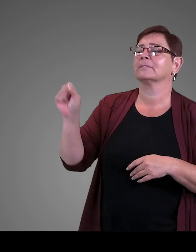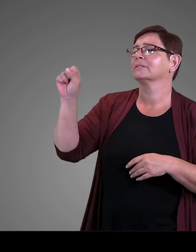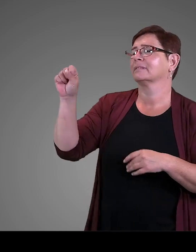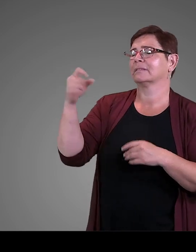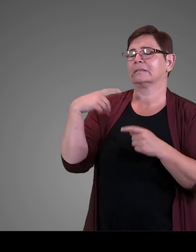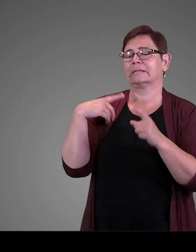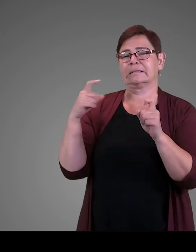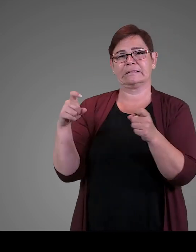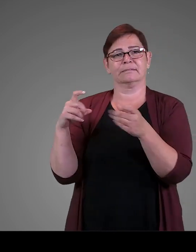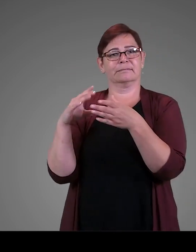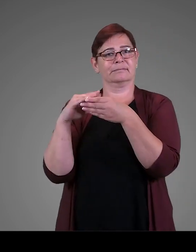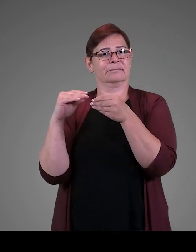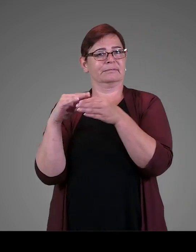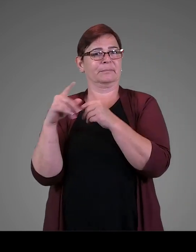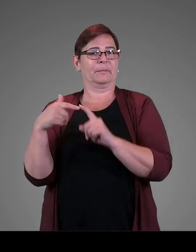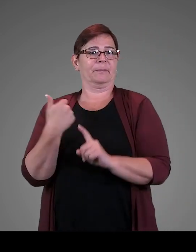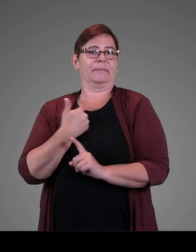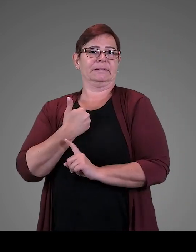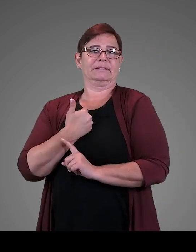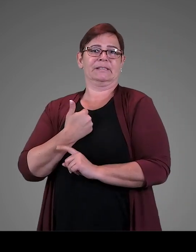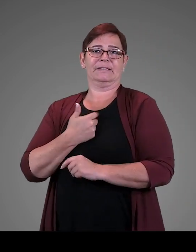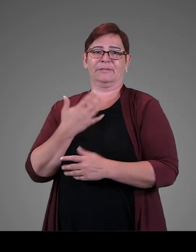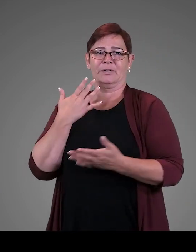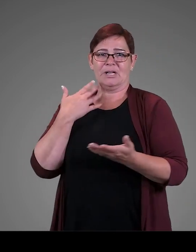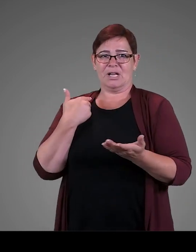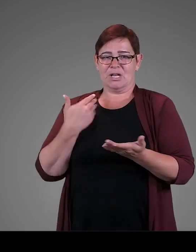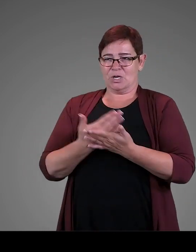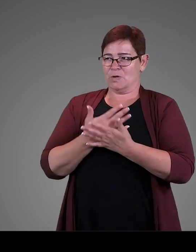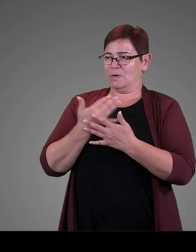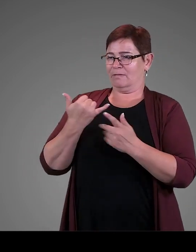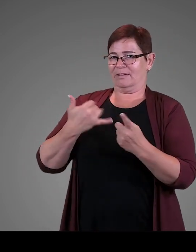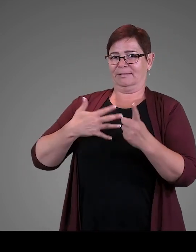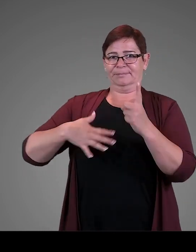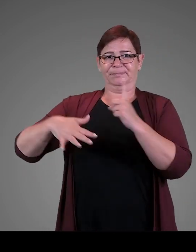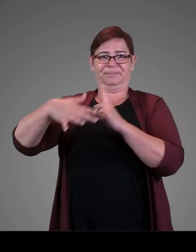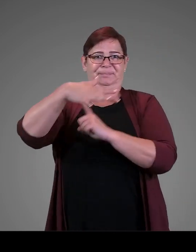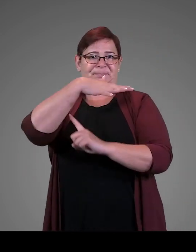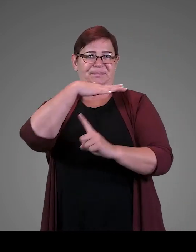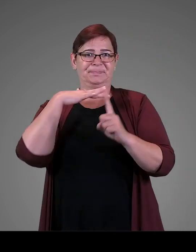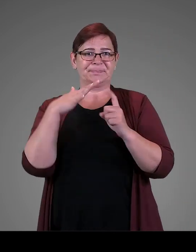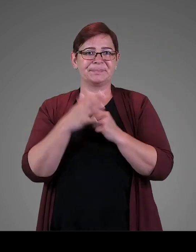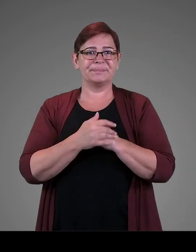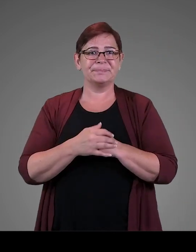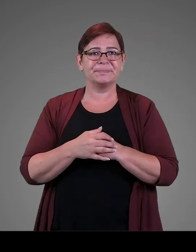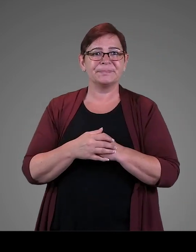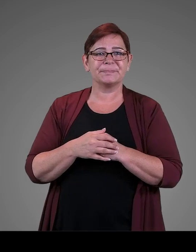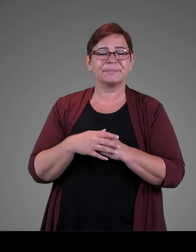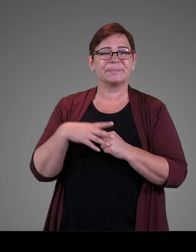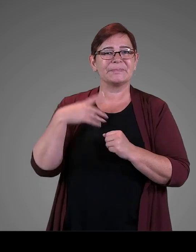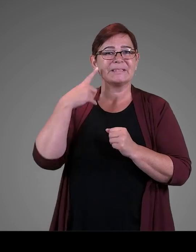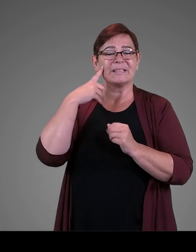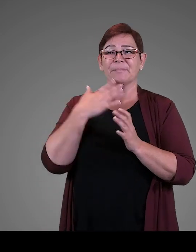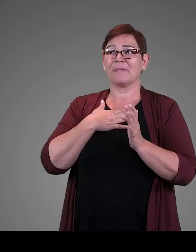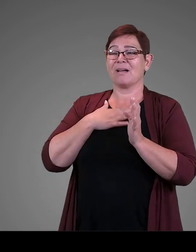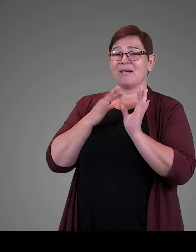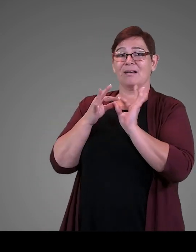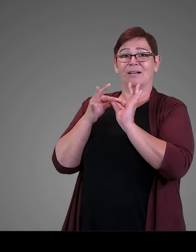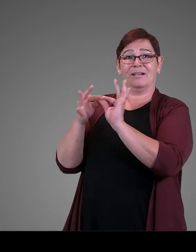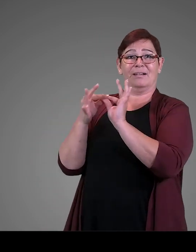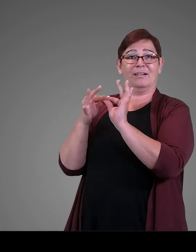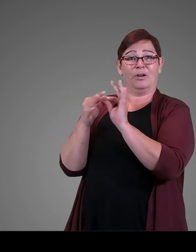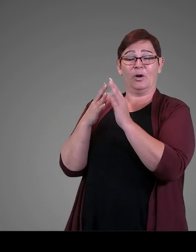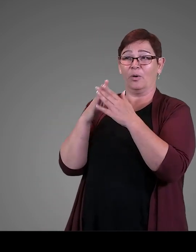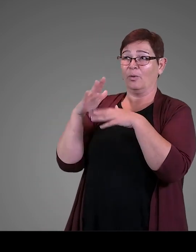Il faut que je parle de moi, parce que je suis tellement nouvelle dans le contexte que... moi, je pense que mon rapport au monde est liminal. Est-ce